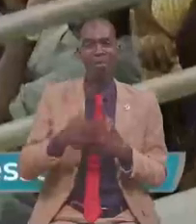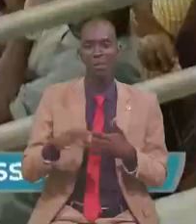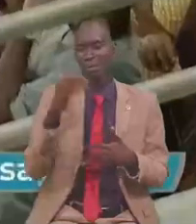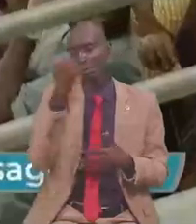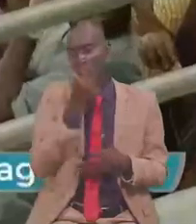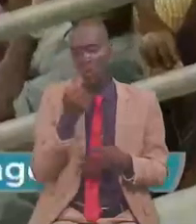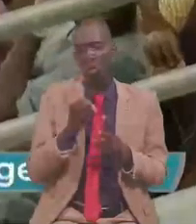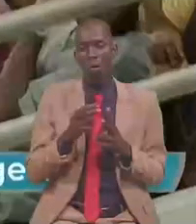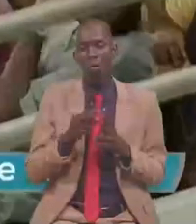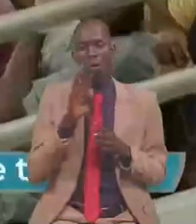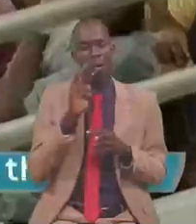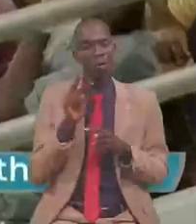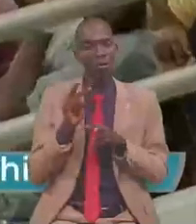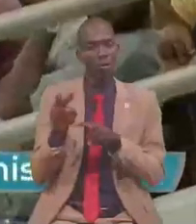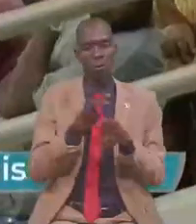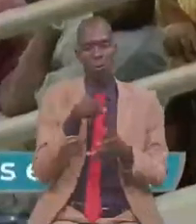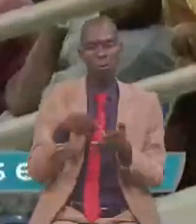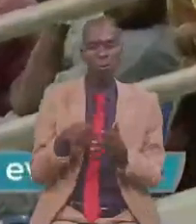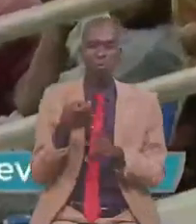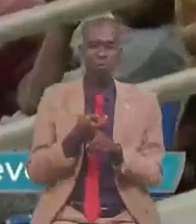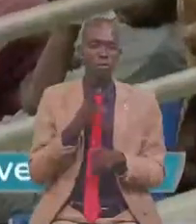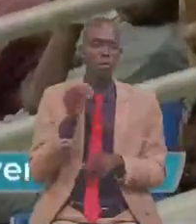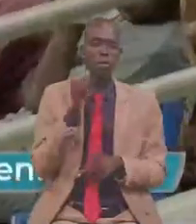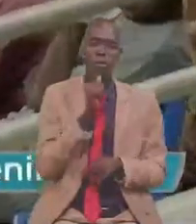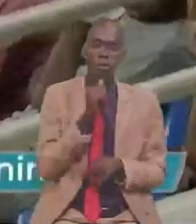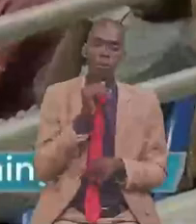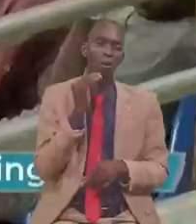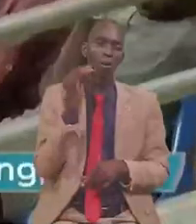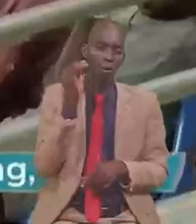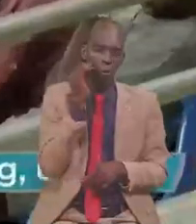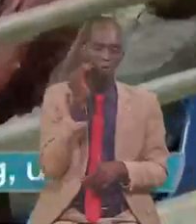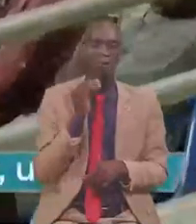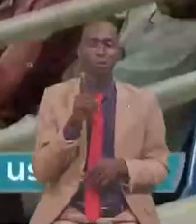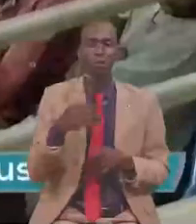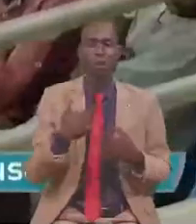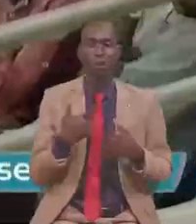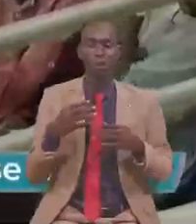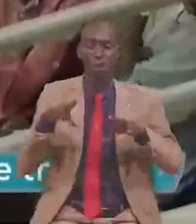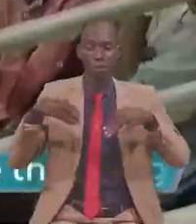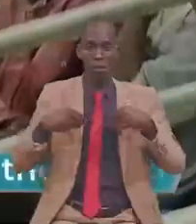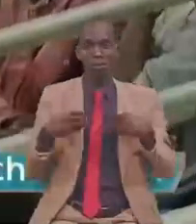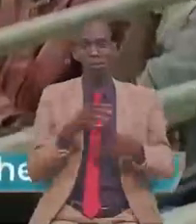compte. Prenons le nom de ces nouveaux convertis. Vous allez chez vous à la maison.